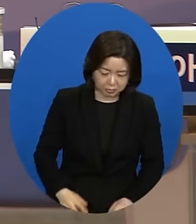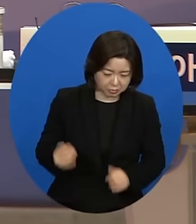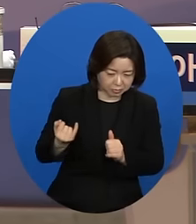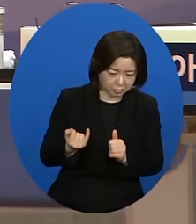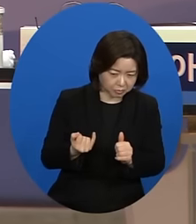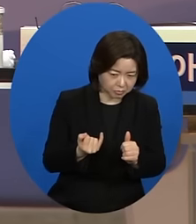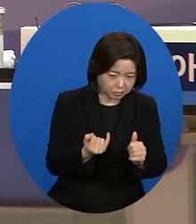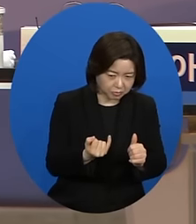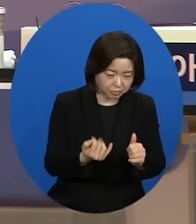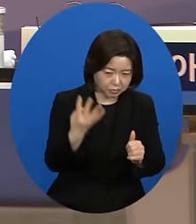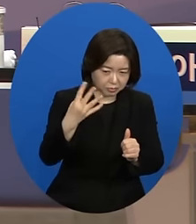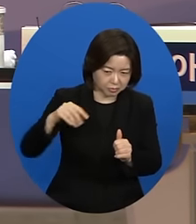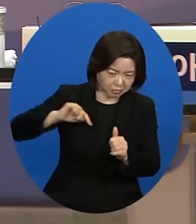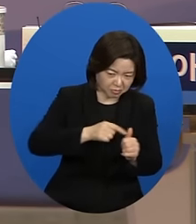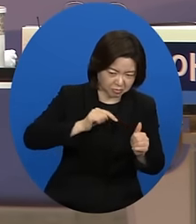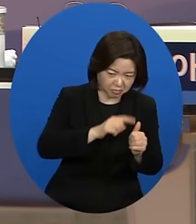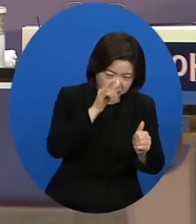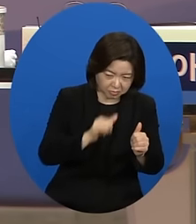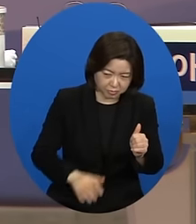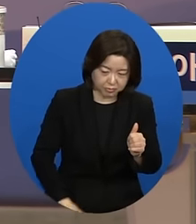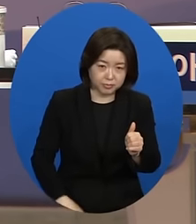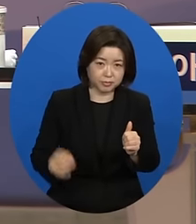네 명이 고문했죠? 네.